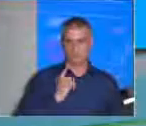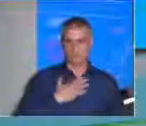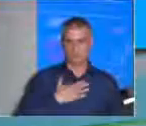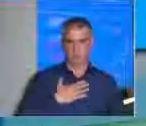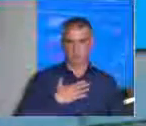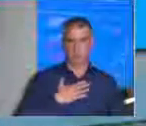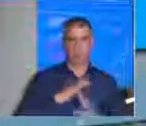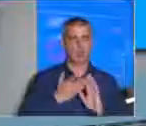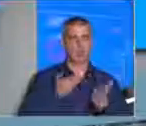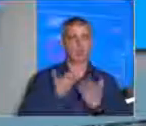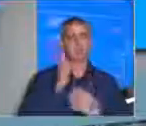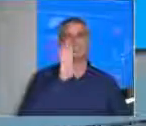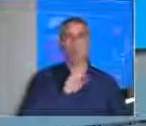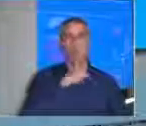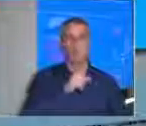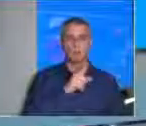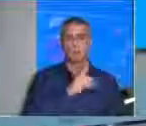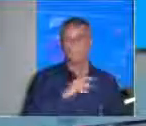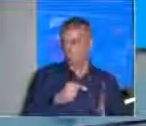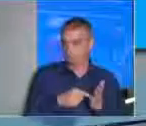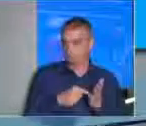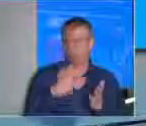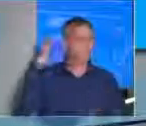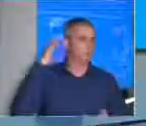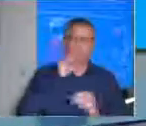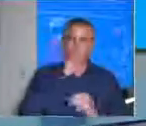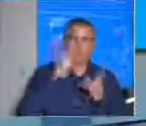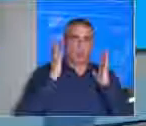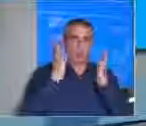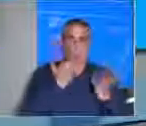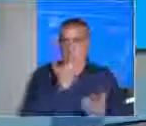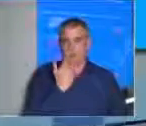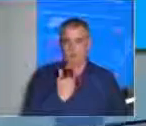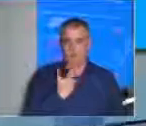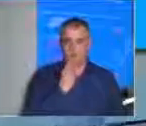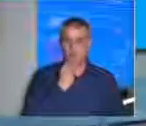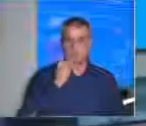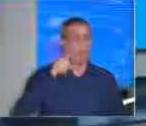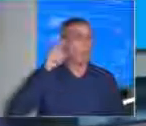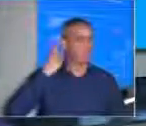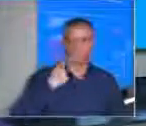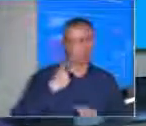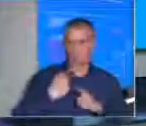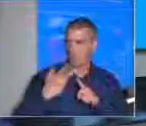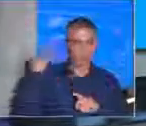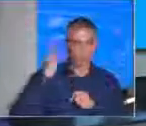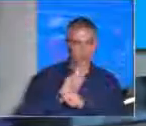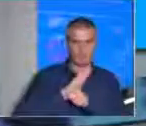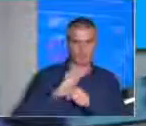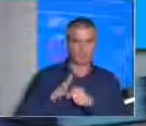אישי, גם כל היחס שלי לאירופה, לאור ההיסטוריה הנוראית שלהם כלפינו, של אלפי שנה, לא רק של